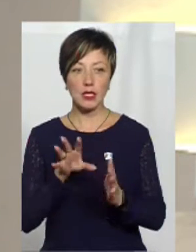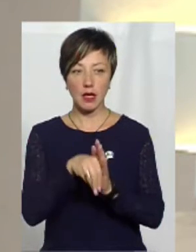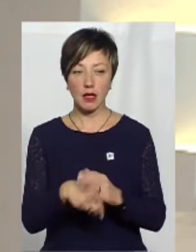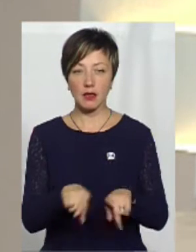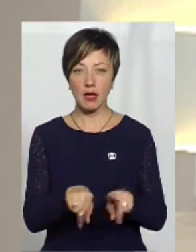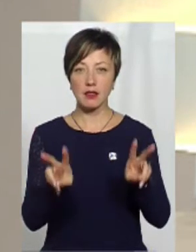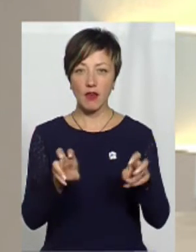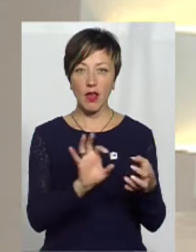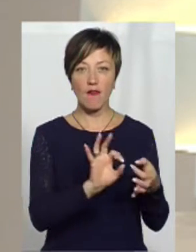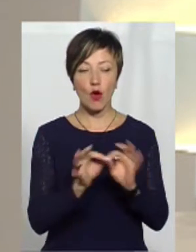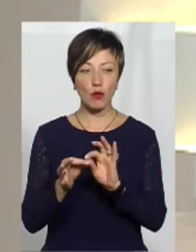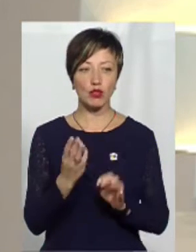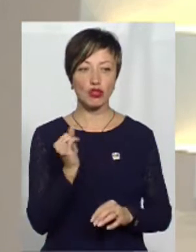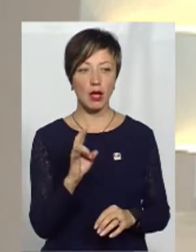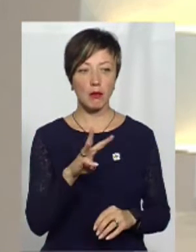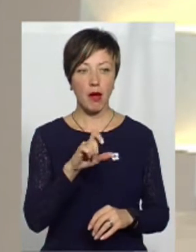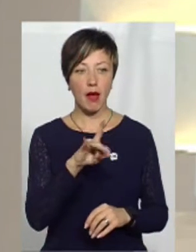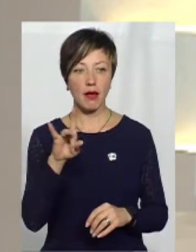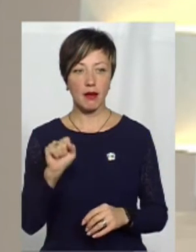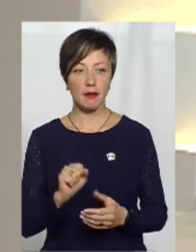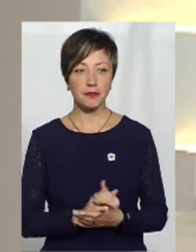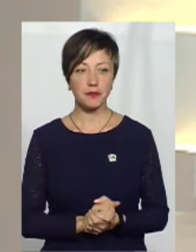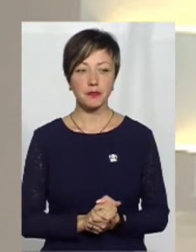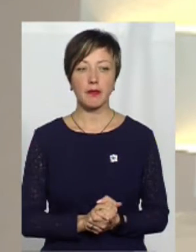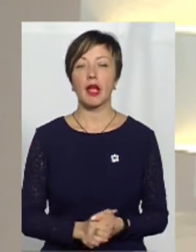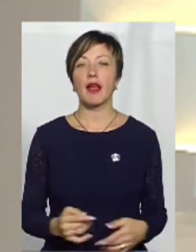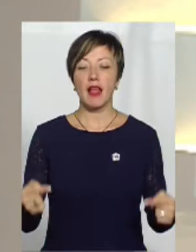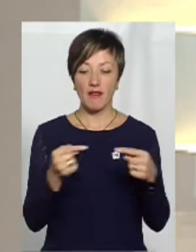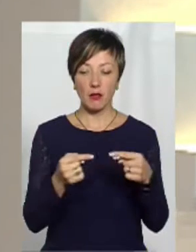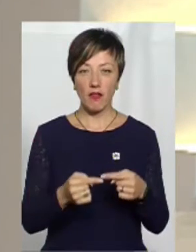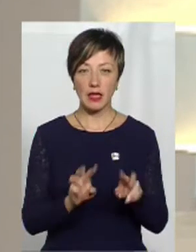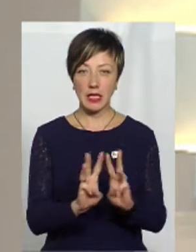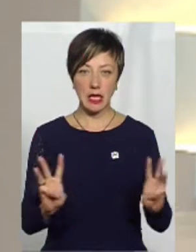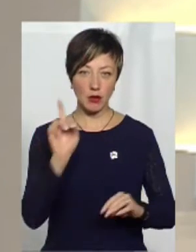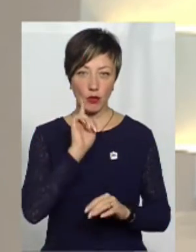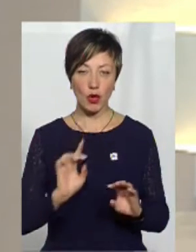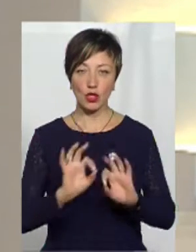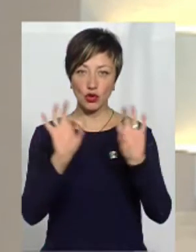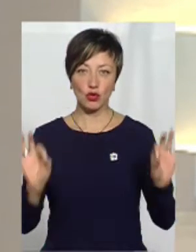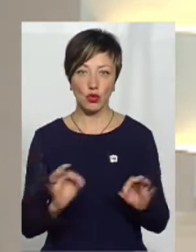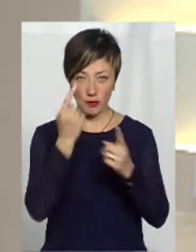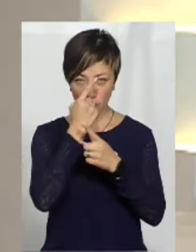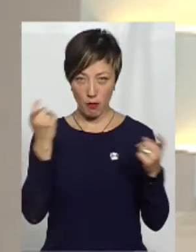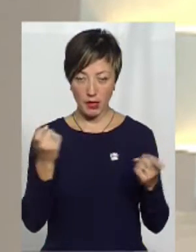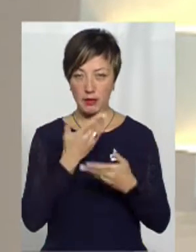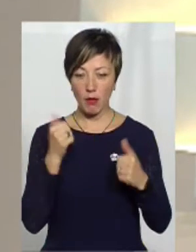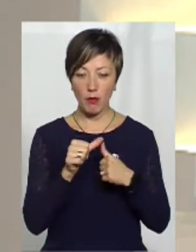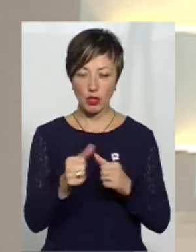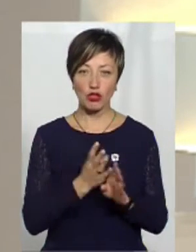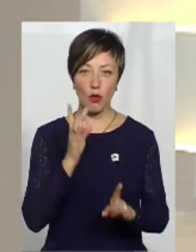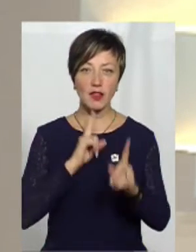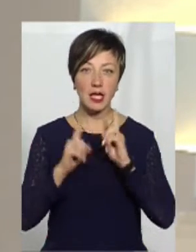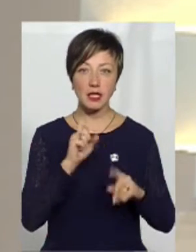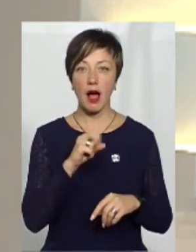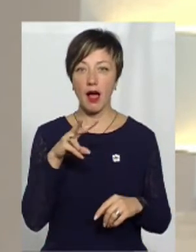закладені у так званій формулі Штайнмаєра, процитувала. На відповідних сайтах поки немає жодної інформації про позачергові сесії,